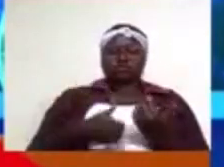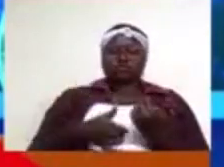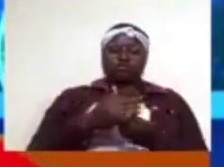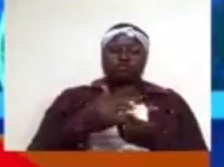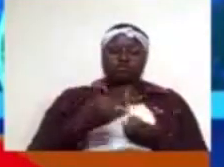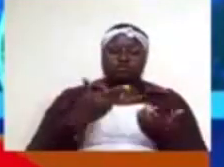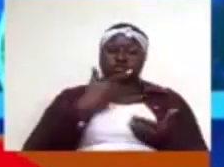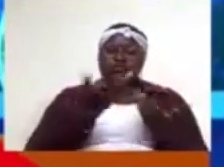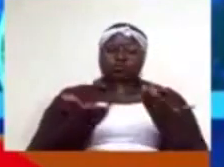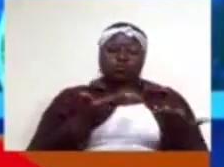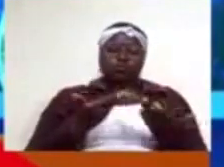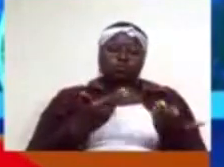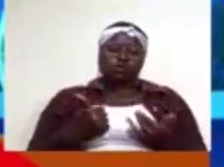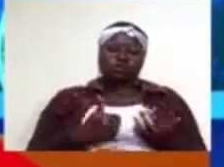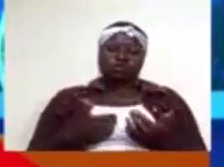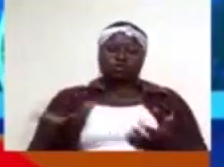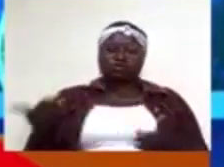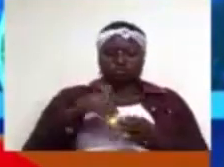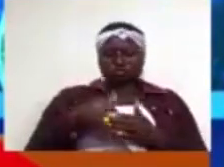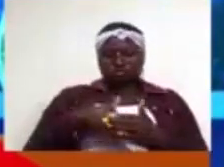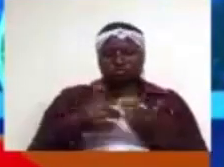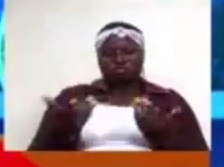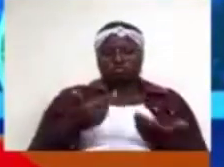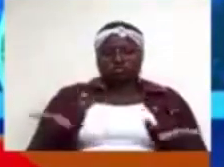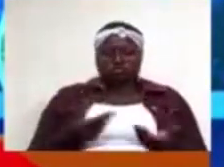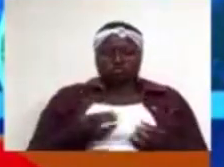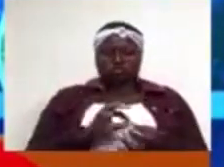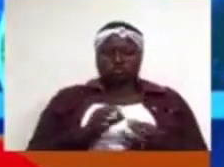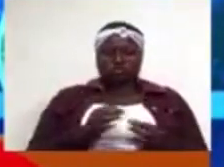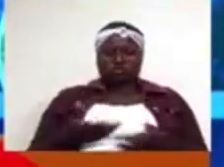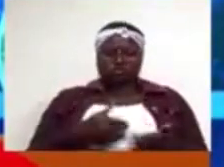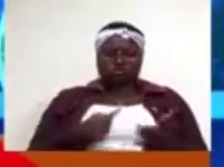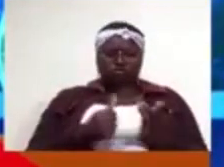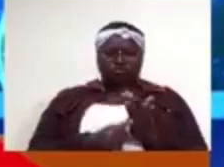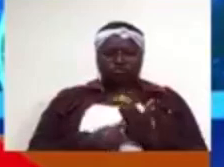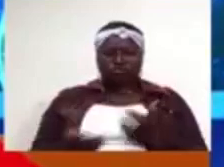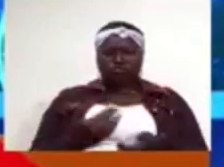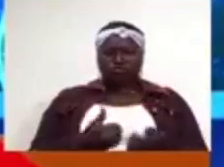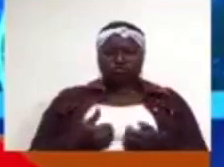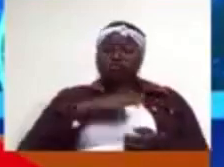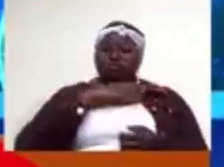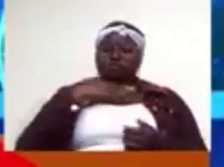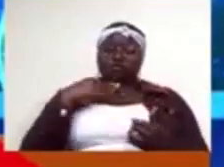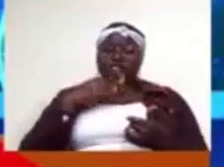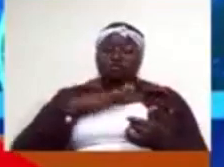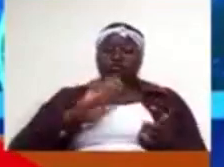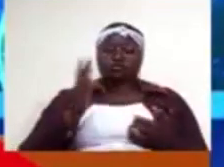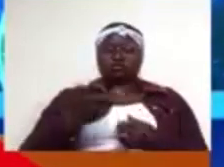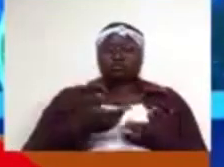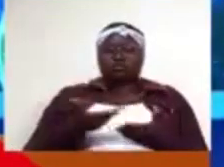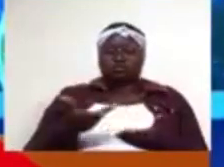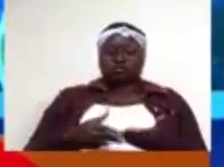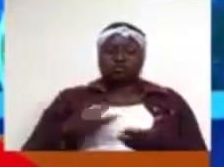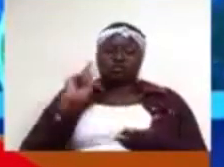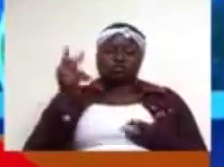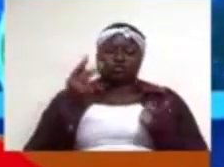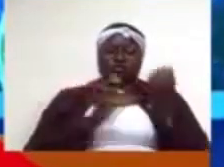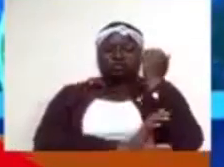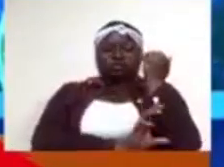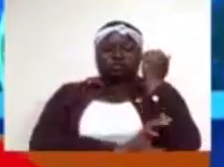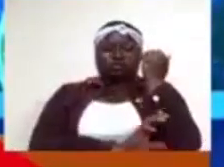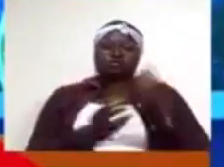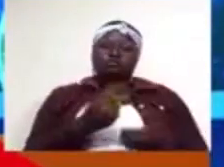aliyaturage turageria gukorwo tukiejera ehihi nikigitumi kia ciko cia kwiruta muoyo ona kana kuraga na guku